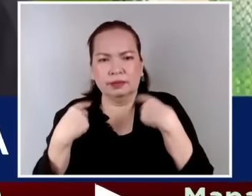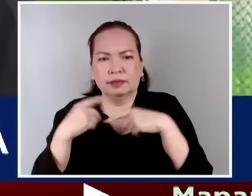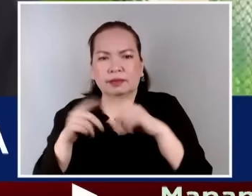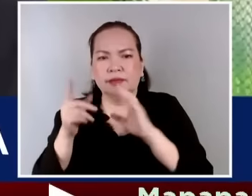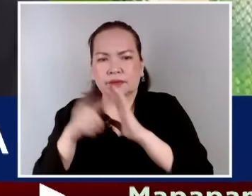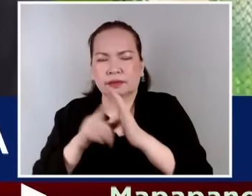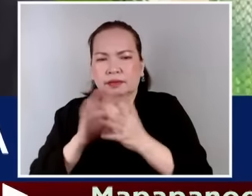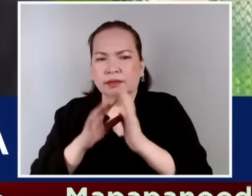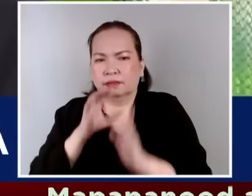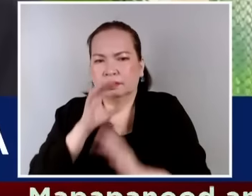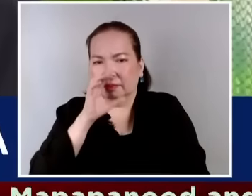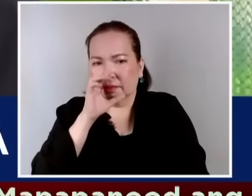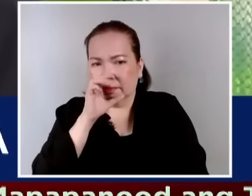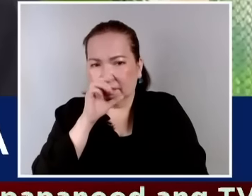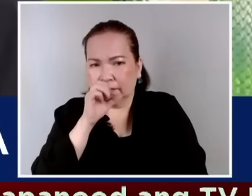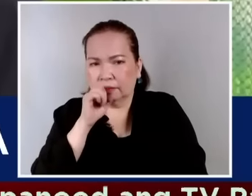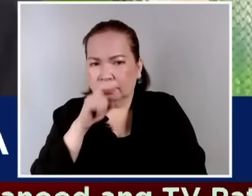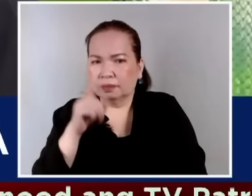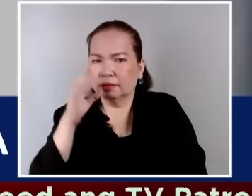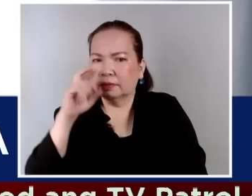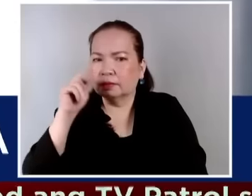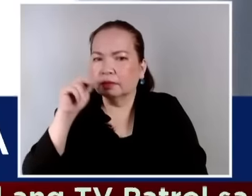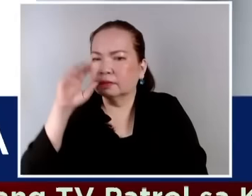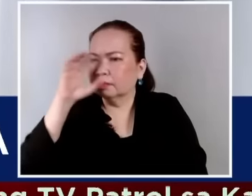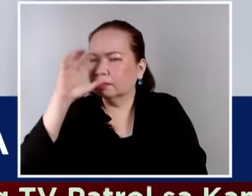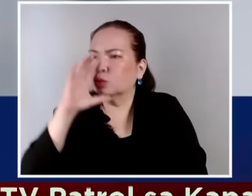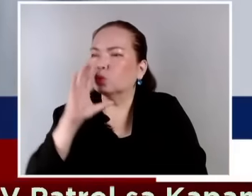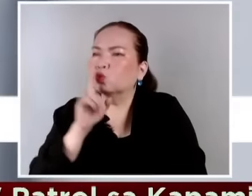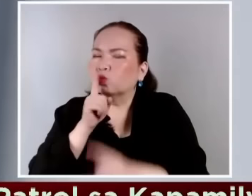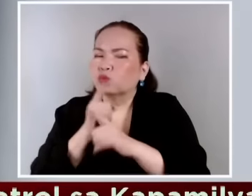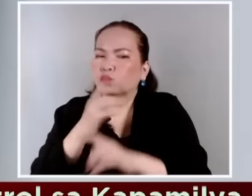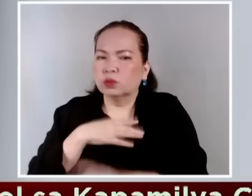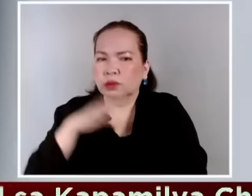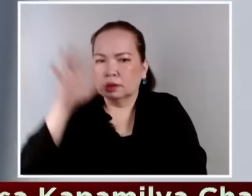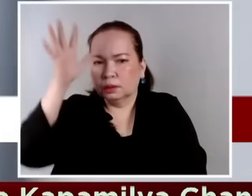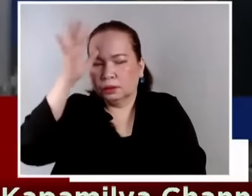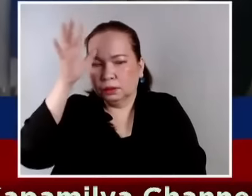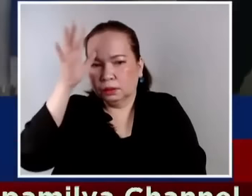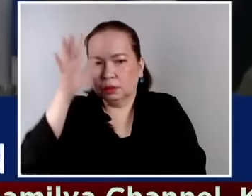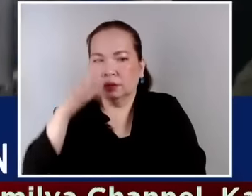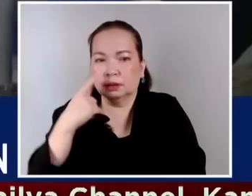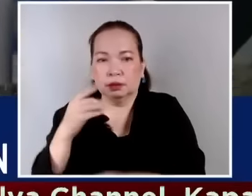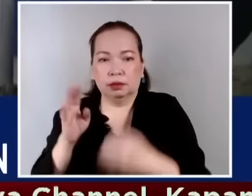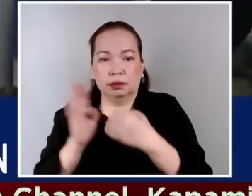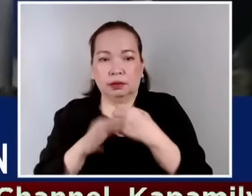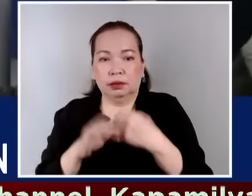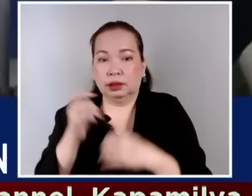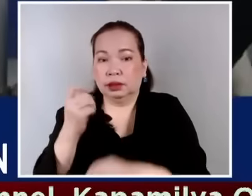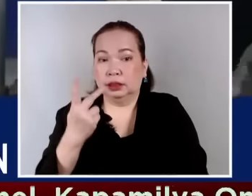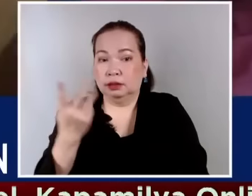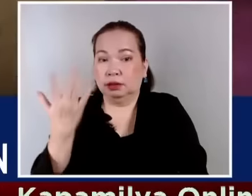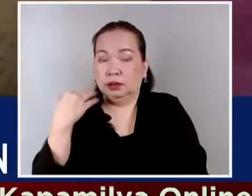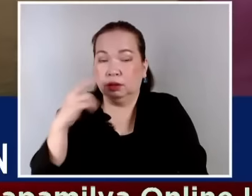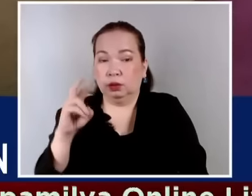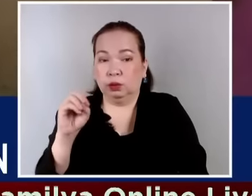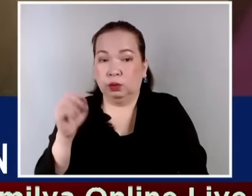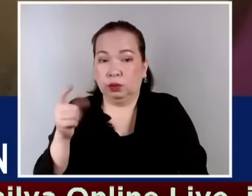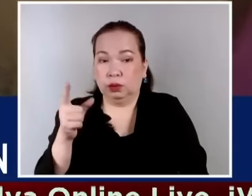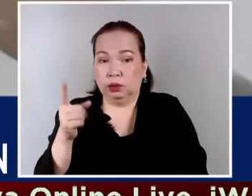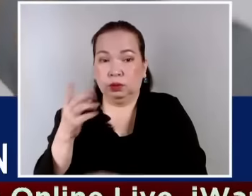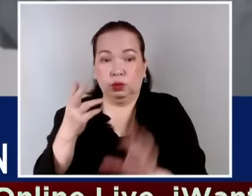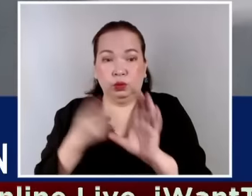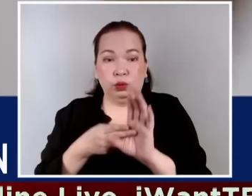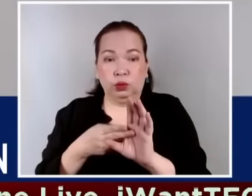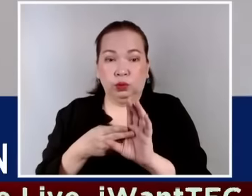ko rin makilala kung sino yung tunay kong airpot. Nagbalik telebisyon si Sasse noong 2021 sa Ang Probinsyano